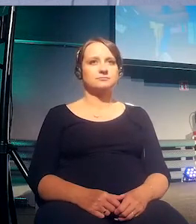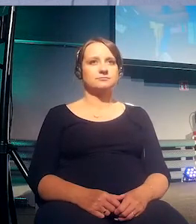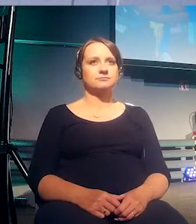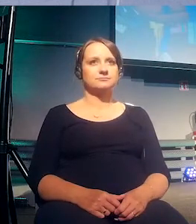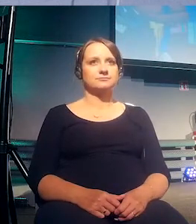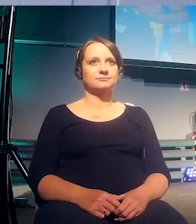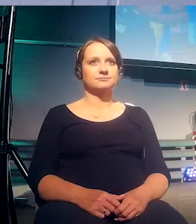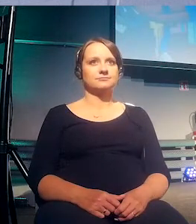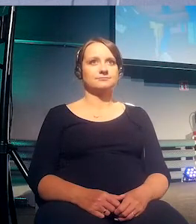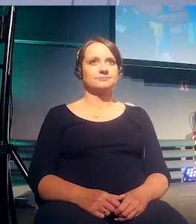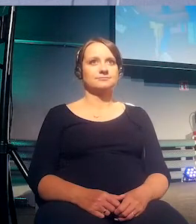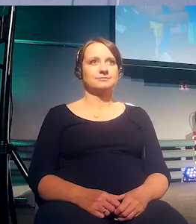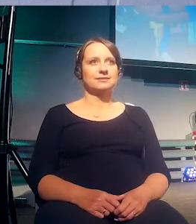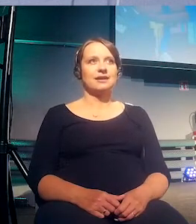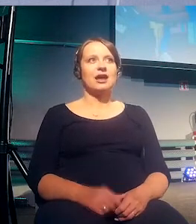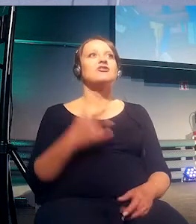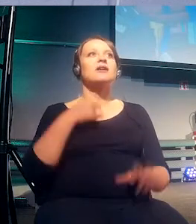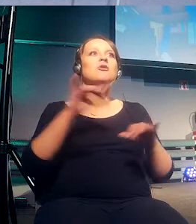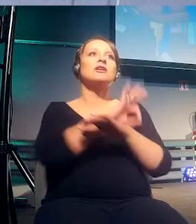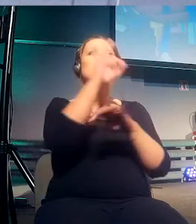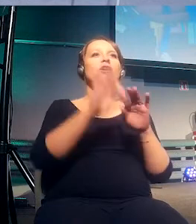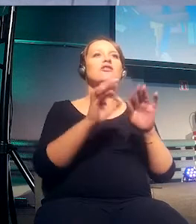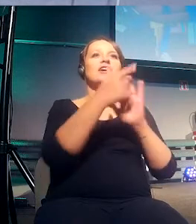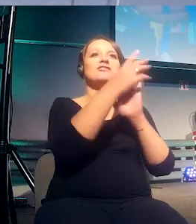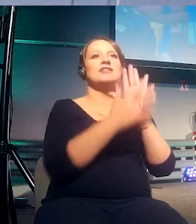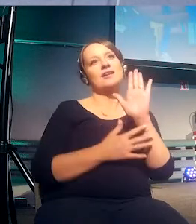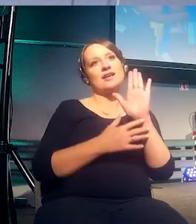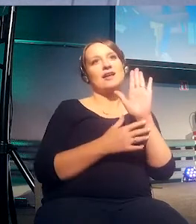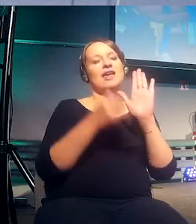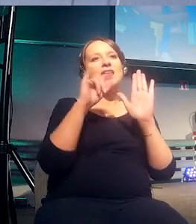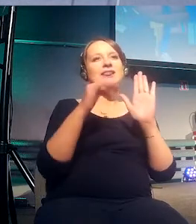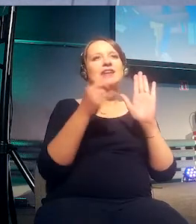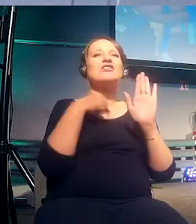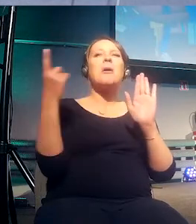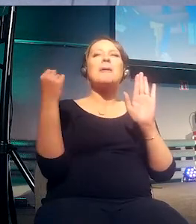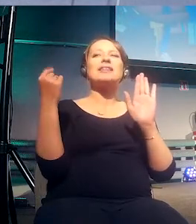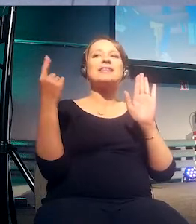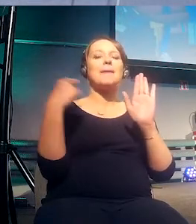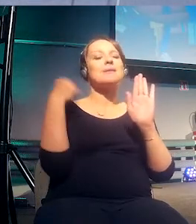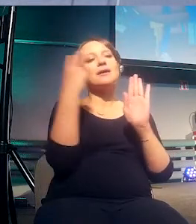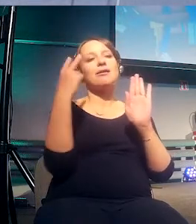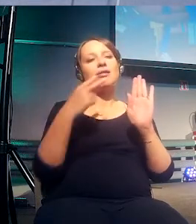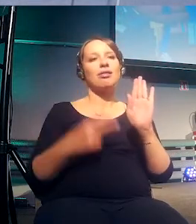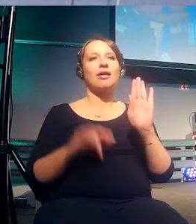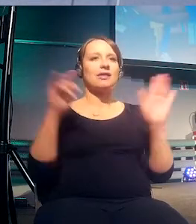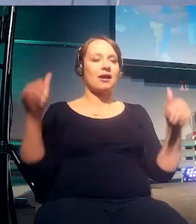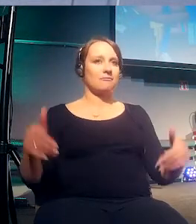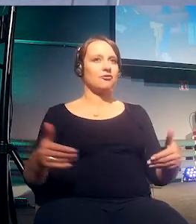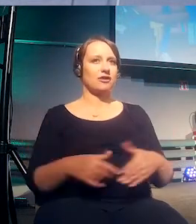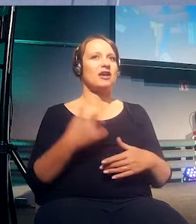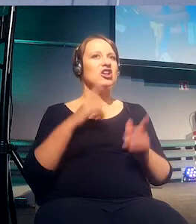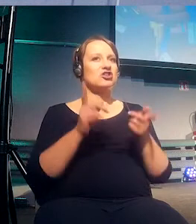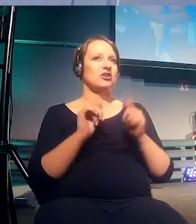móc zaprojektować taki interfejs, tylko przeglądamy to z teamem. Też dlatego, że tak wbrew pozorom jest szybciej. Wydaje się, że to